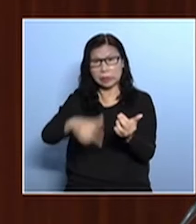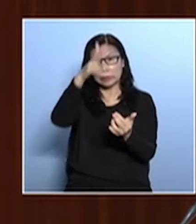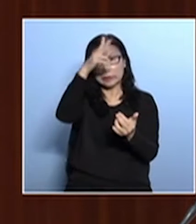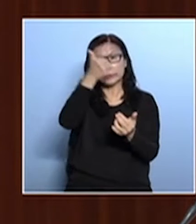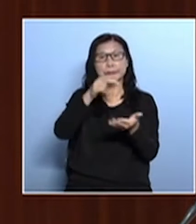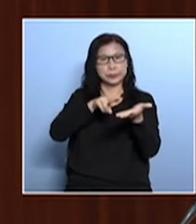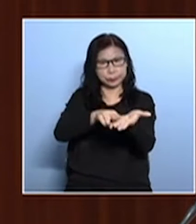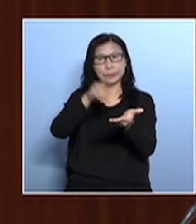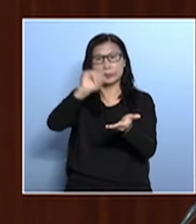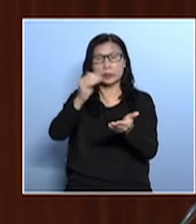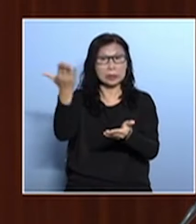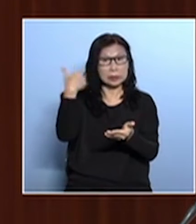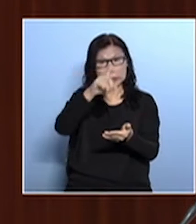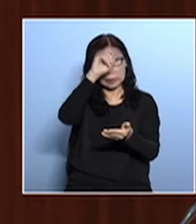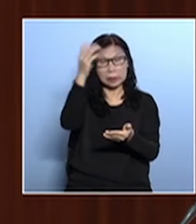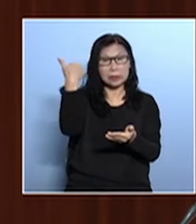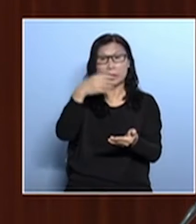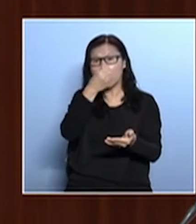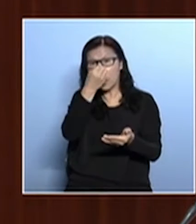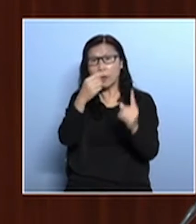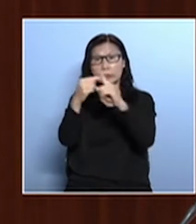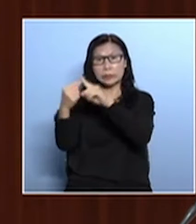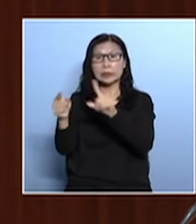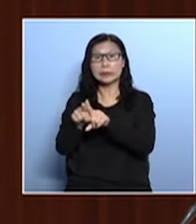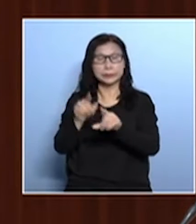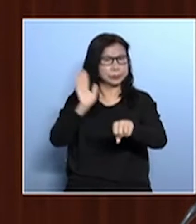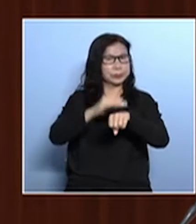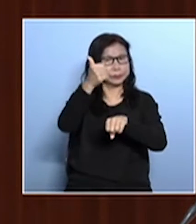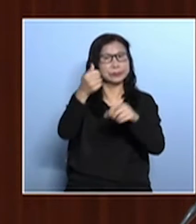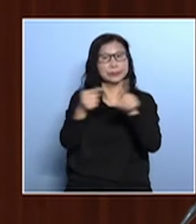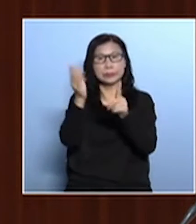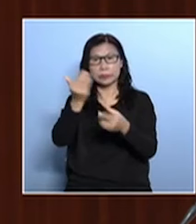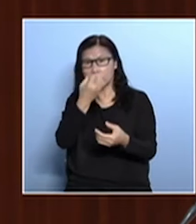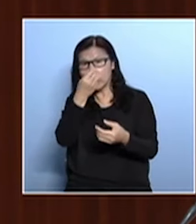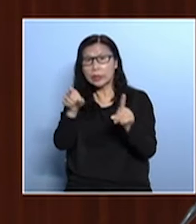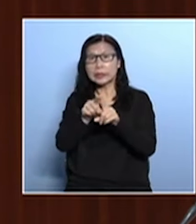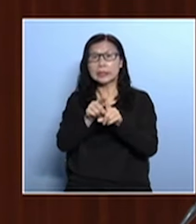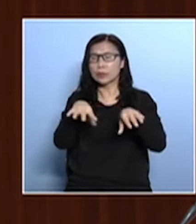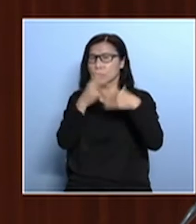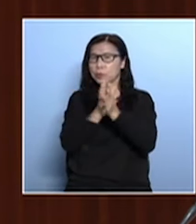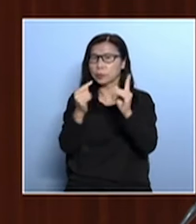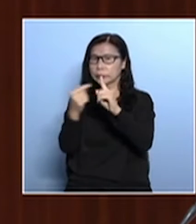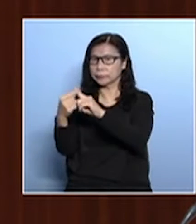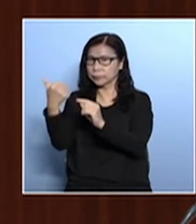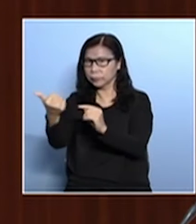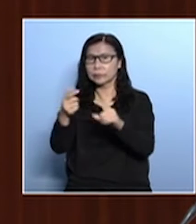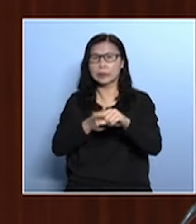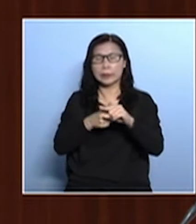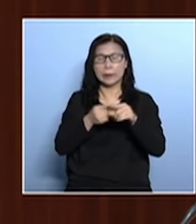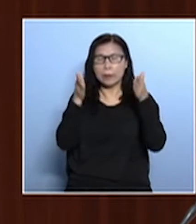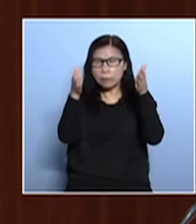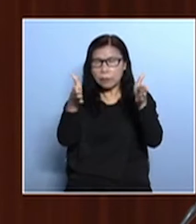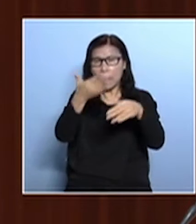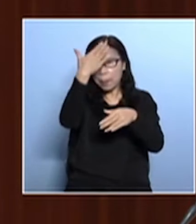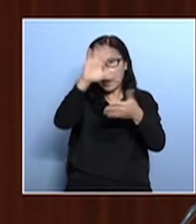念。我當時說，香港人很優秀，香港底子也很好，只要認準